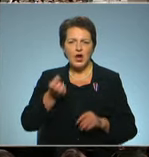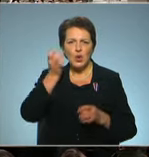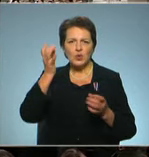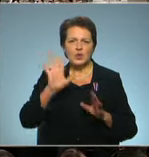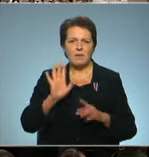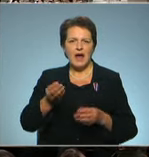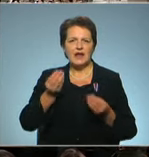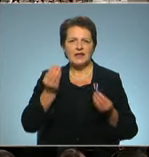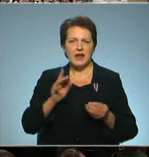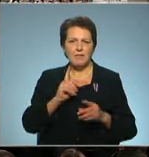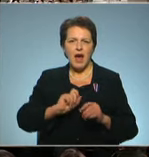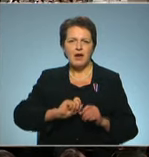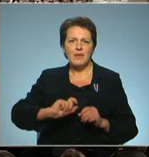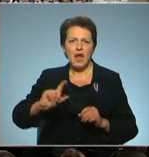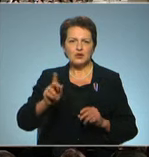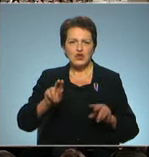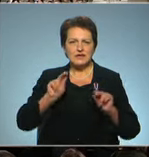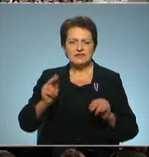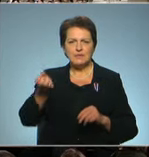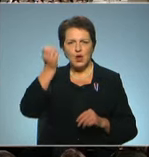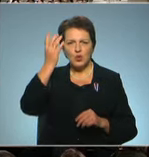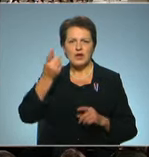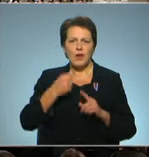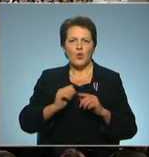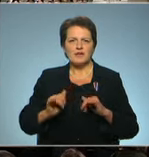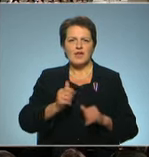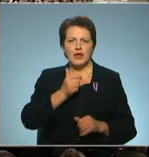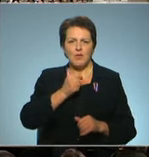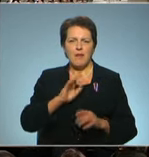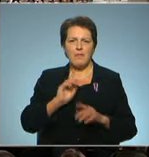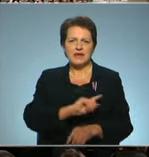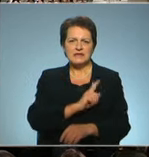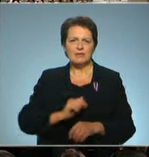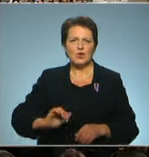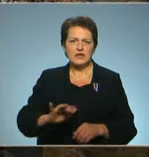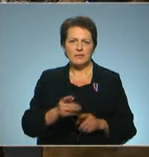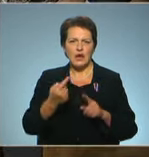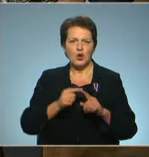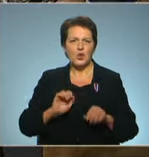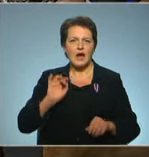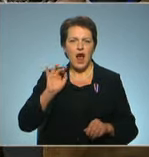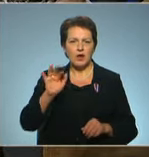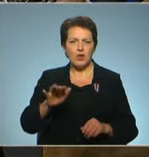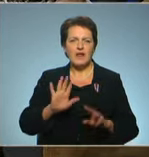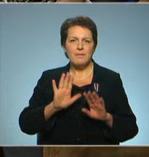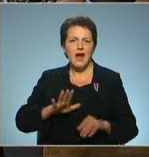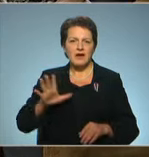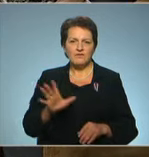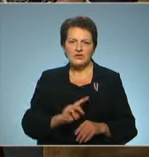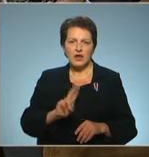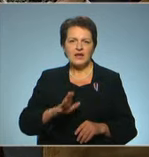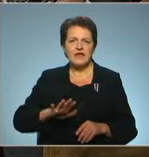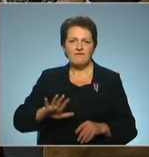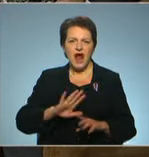par pieaugšanu ticībā, gudrībā un tikumā, par stipru ģimeni un nākotni, par visu, kas valsti